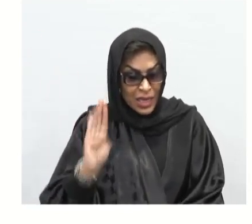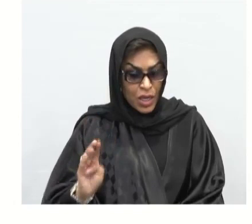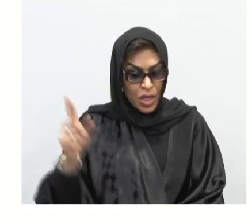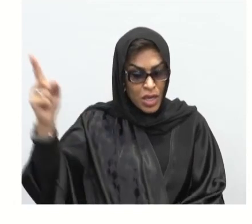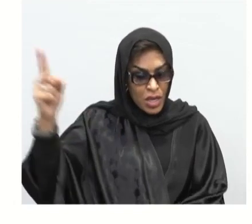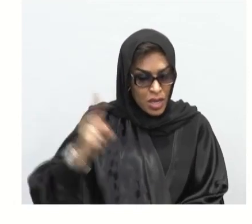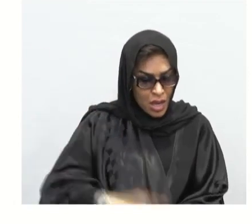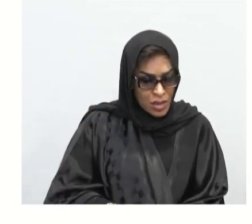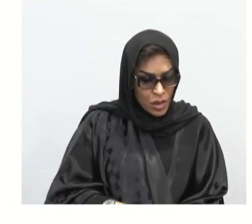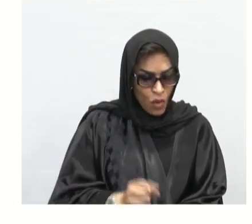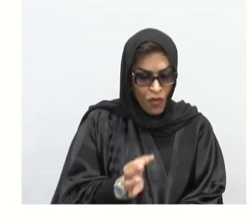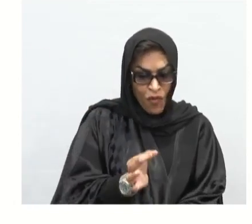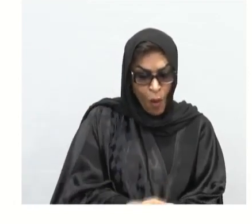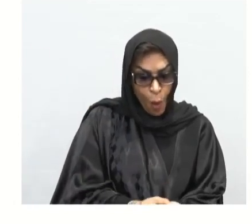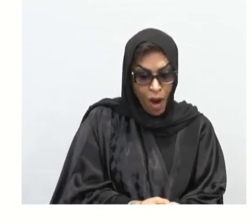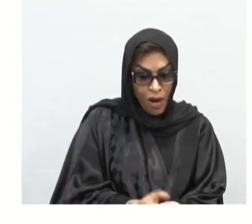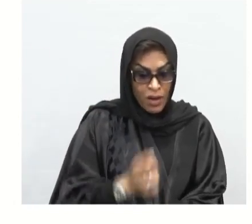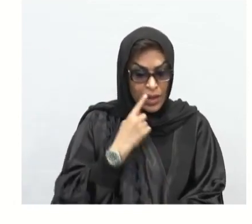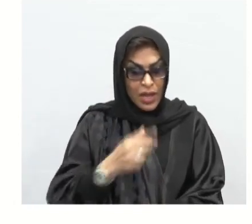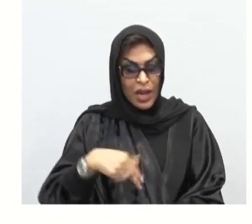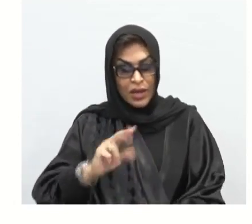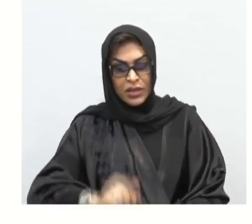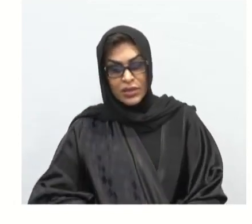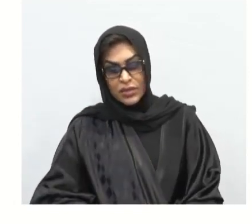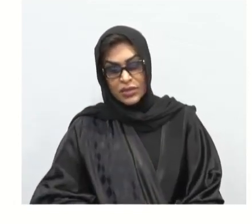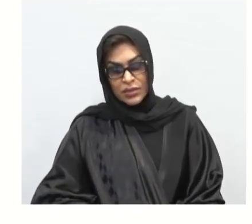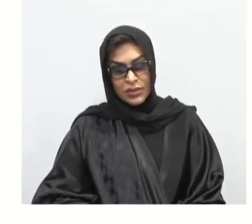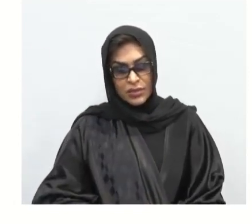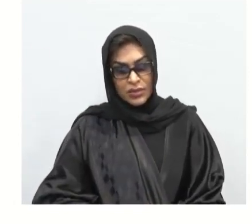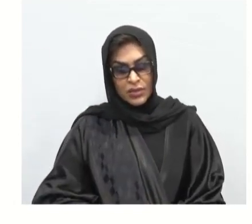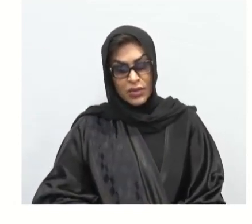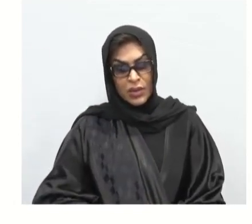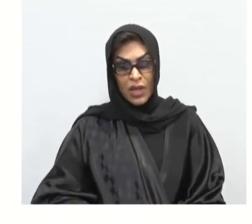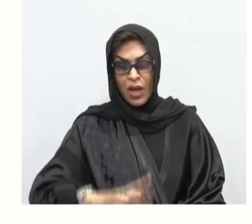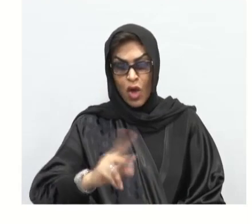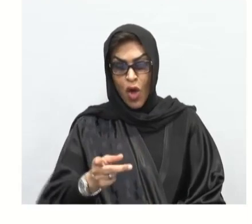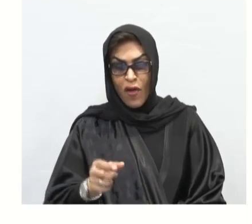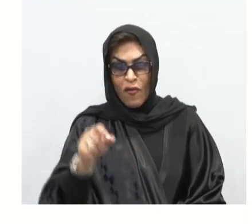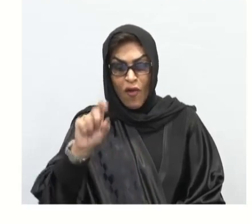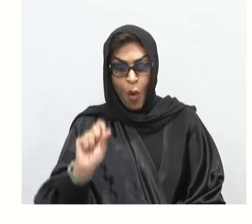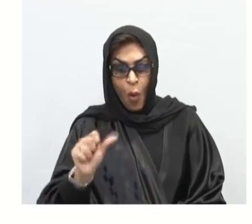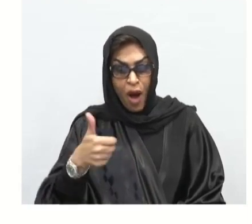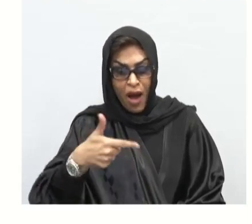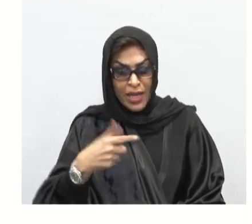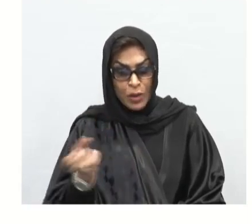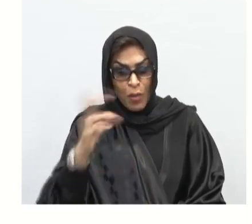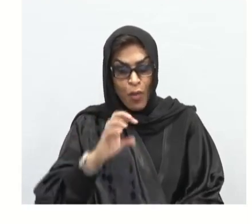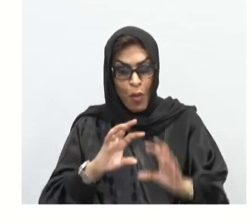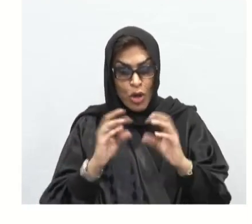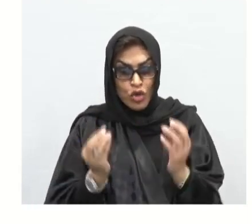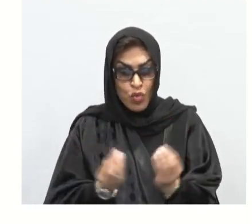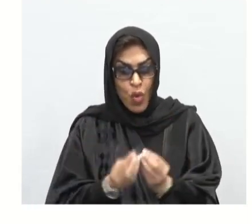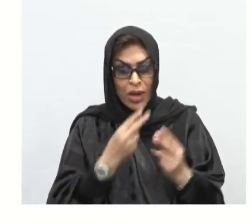يصل الى سطح الارض تعرفنا في الدرس الثاني على فوائد المجموعه النجميه